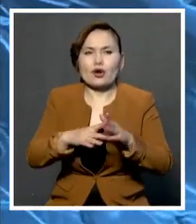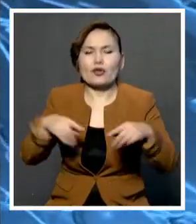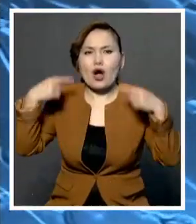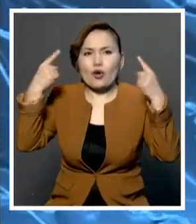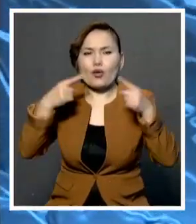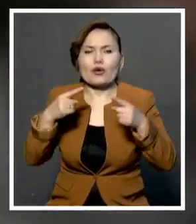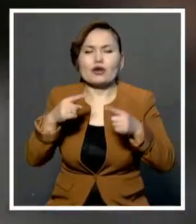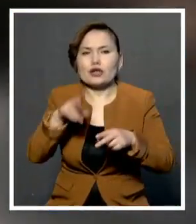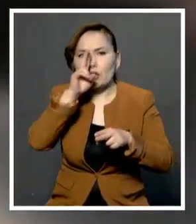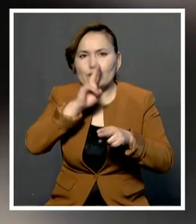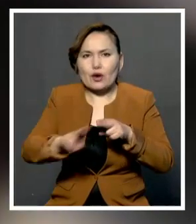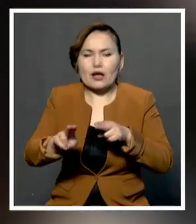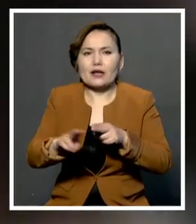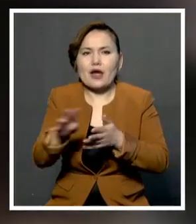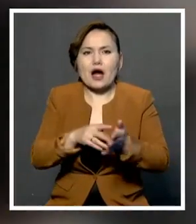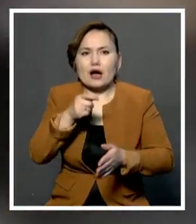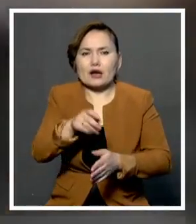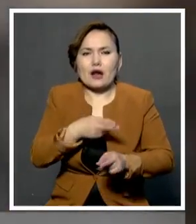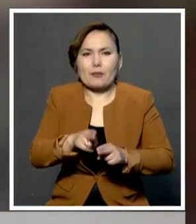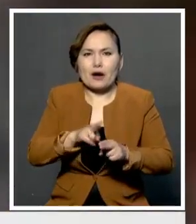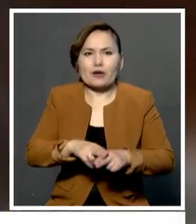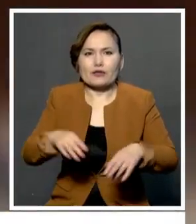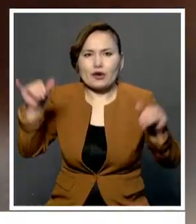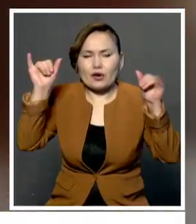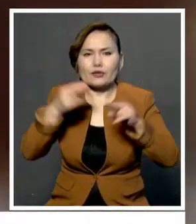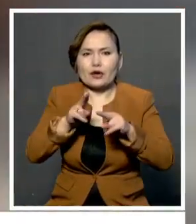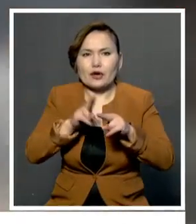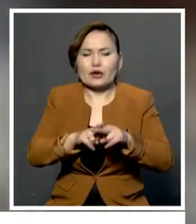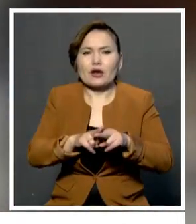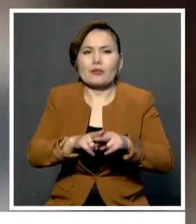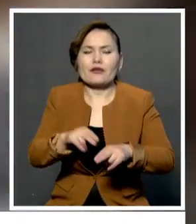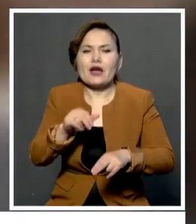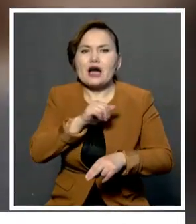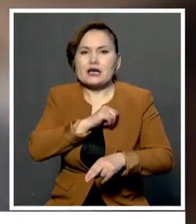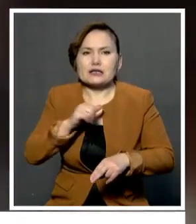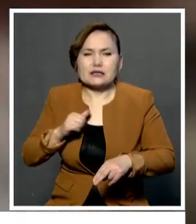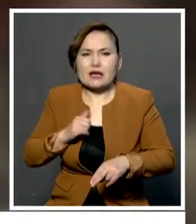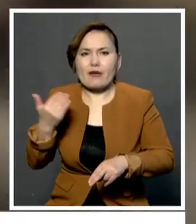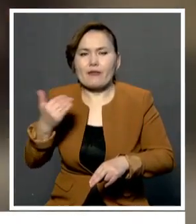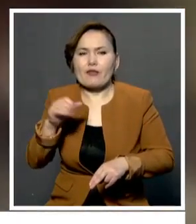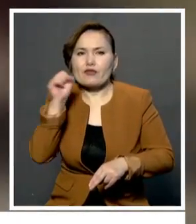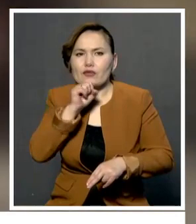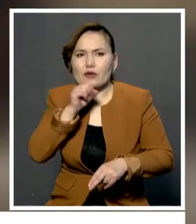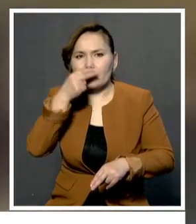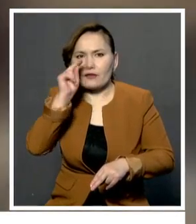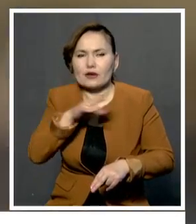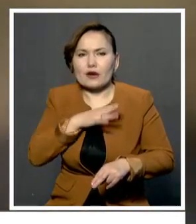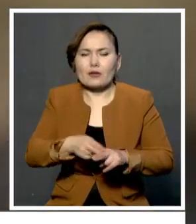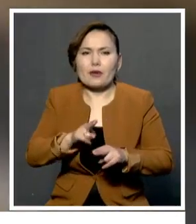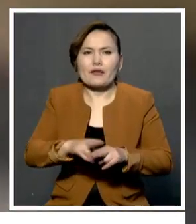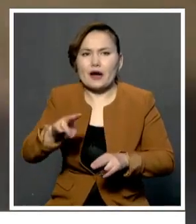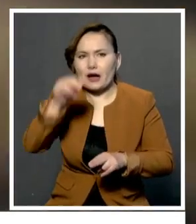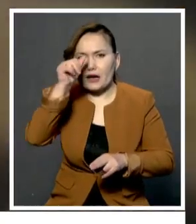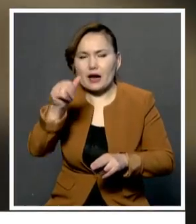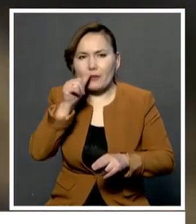арыз келіп түскен. Тергеу кезінде үйір-үйірі жылқымен отар қойды қолды қылған шопанның өзі болып шықты. Былтырғы жылдың қараша айынан бастап шопан төрт